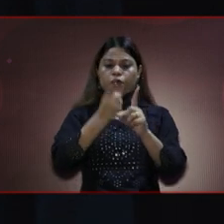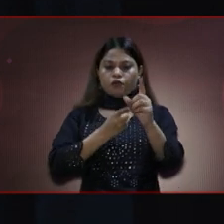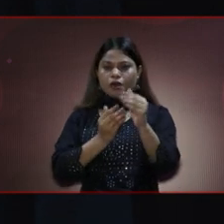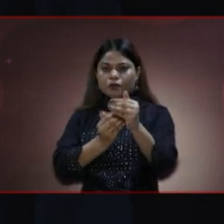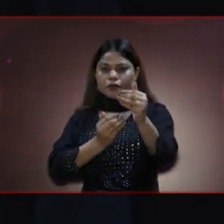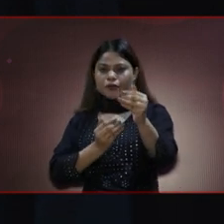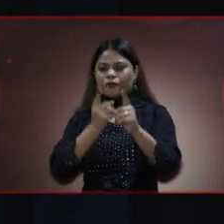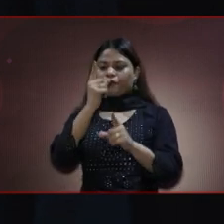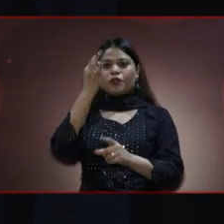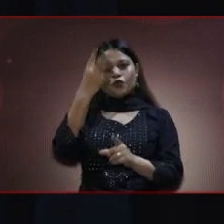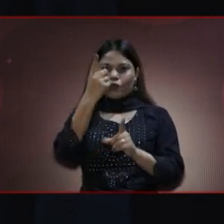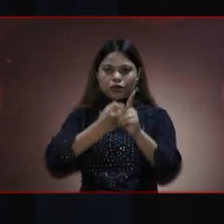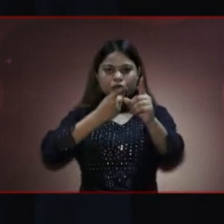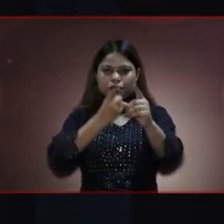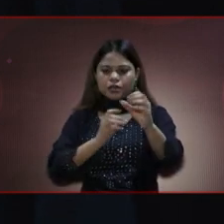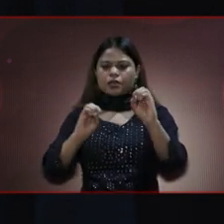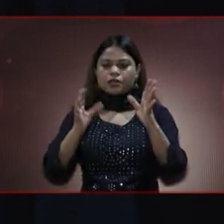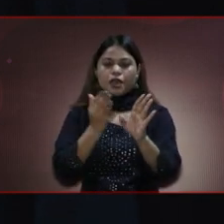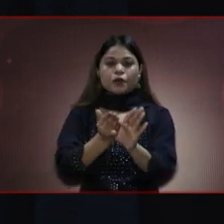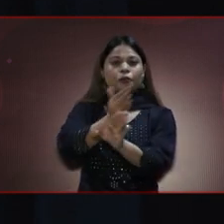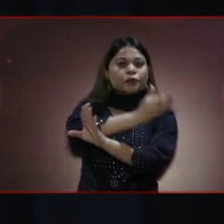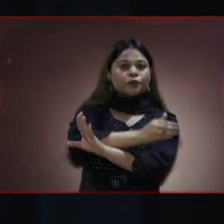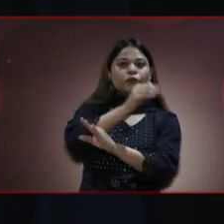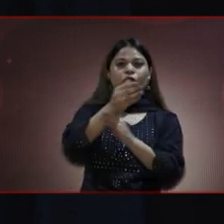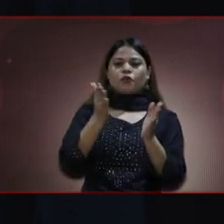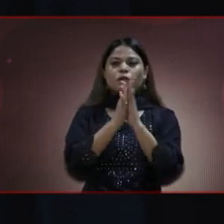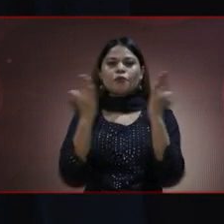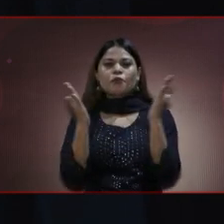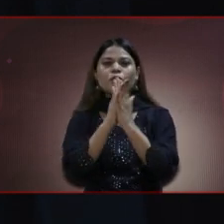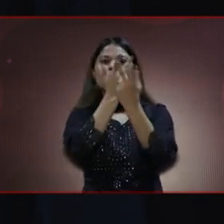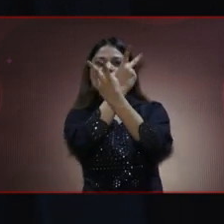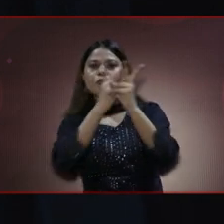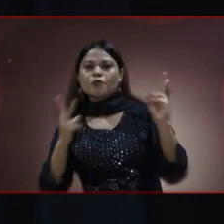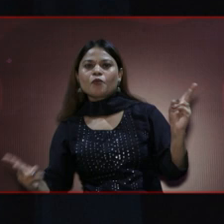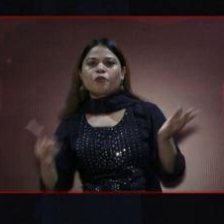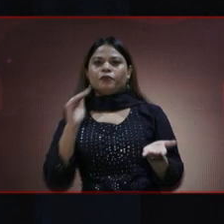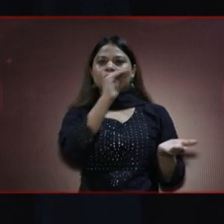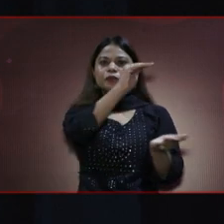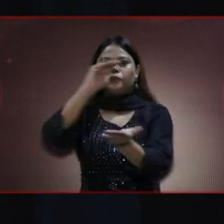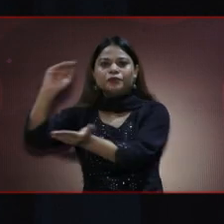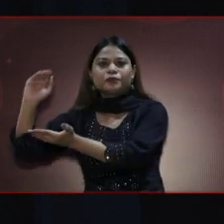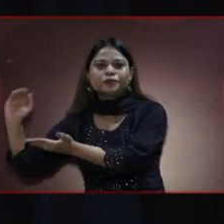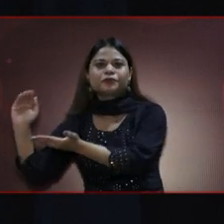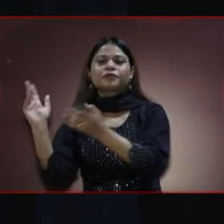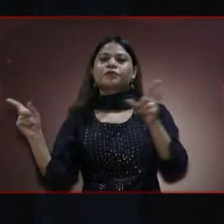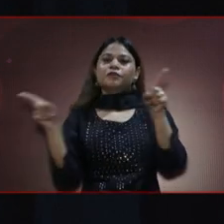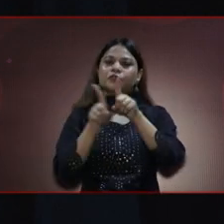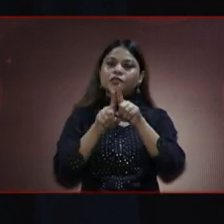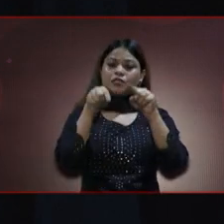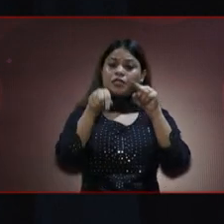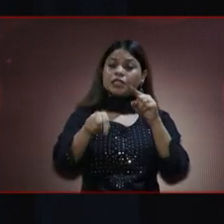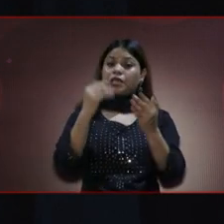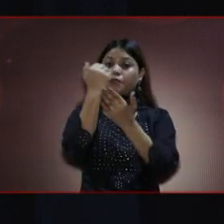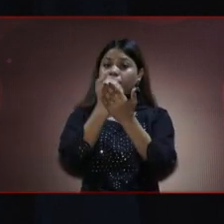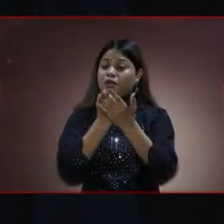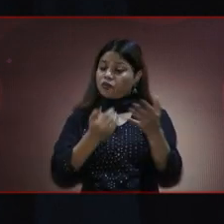के कहीं पूर्व सभी बच्चों को पूरी मात्रा में किताब मिल जाए और इसी के लिए जो आज ये